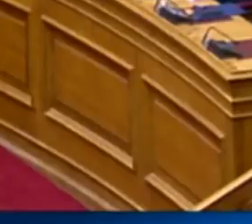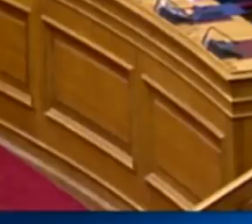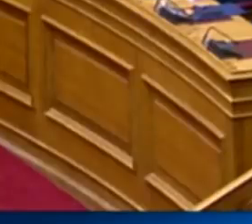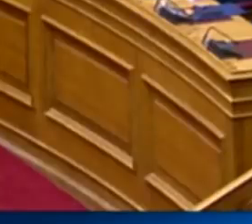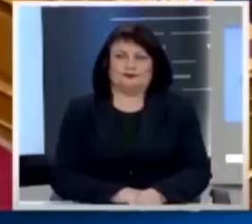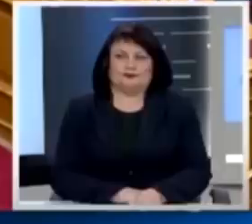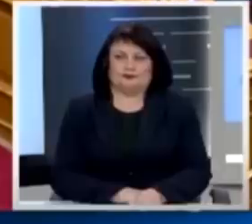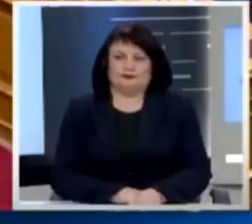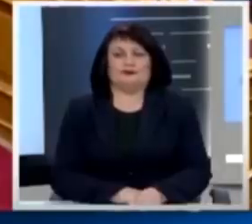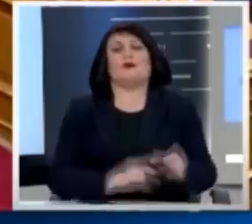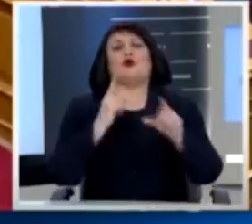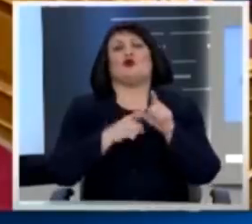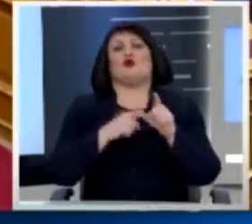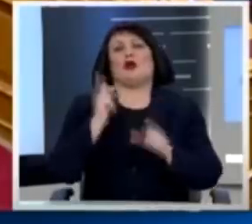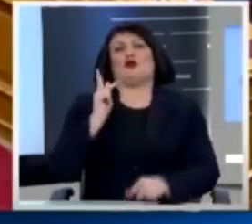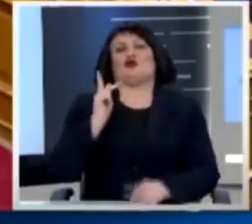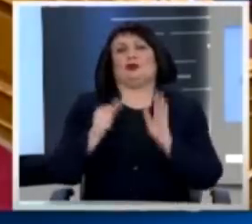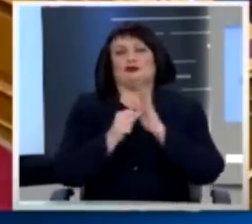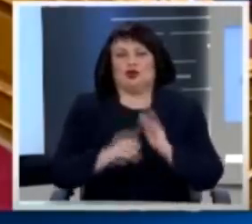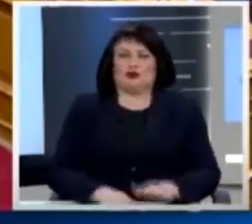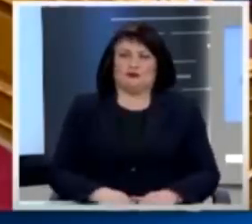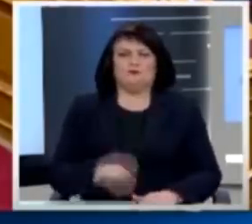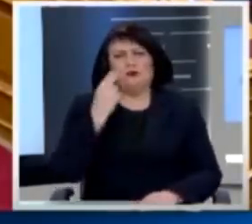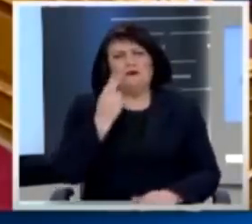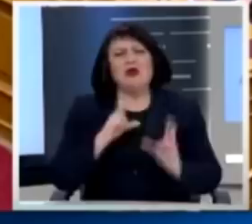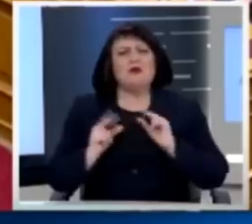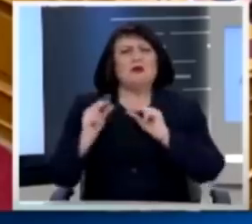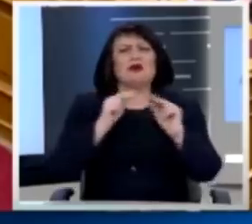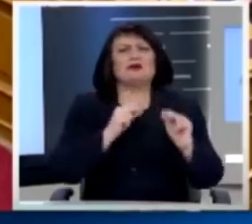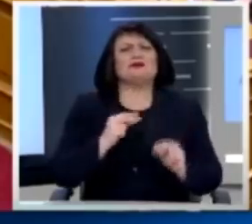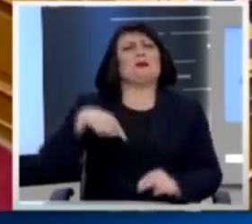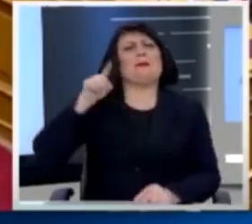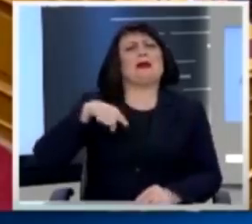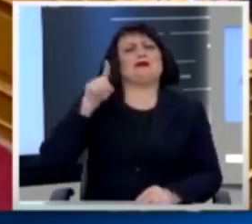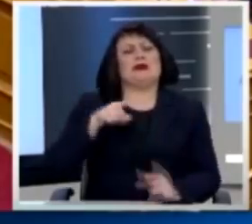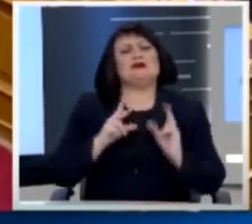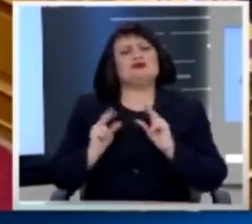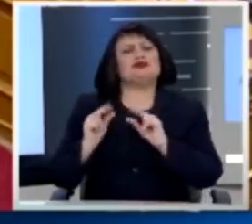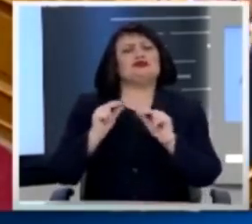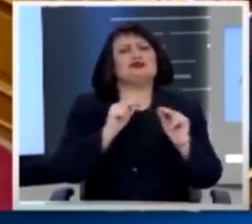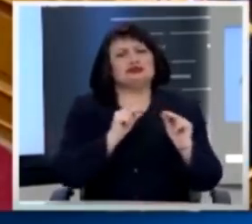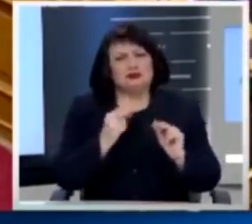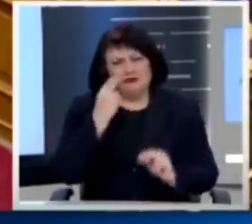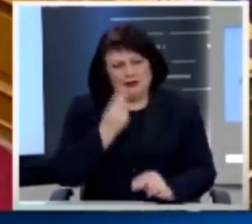Η συζήτηση που παρακολουθούμε όλες αυτές τις μέρες